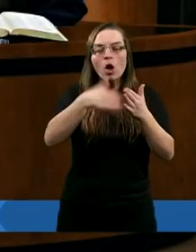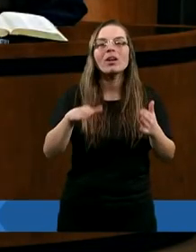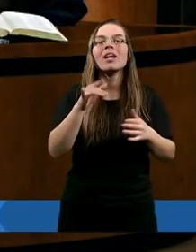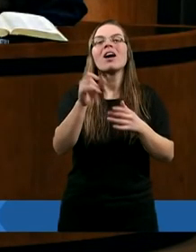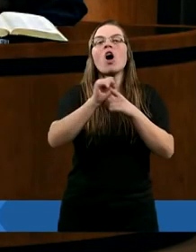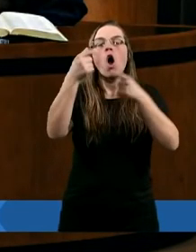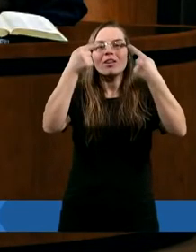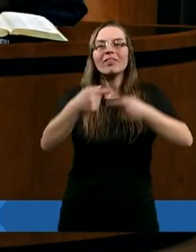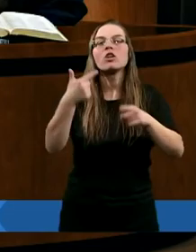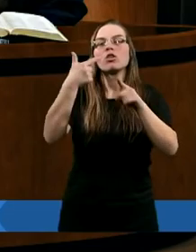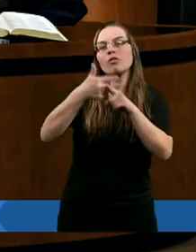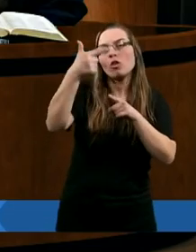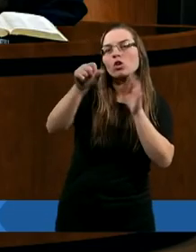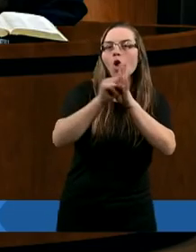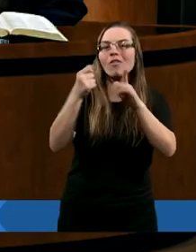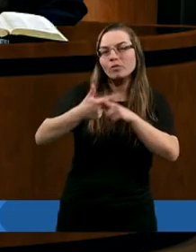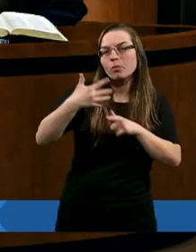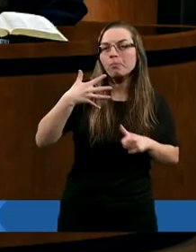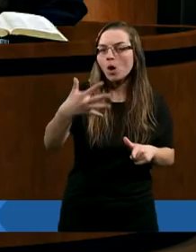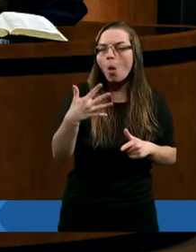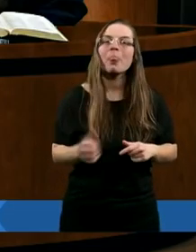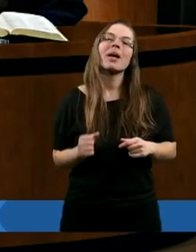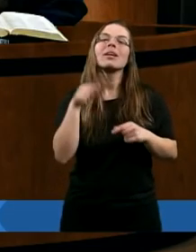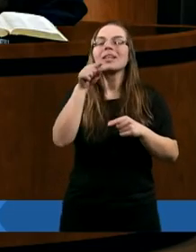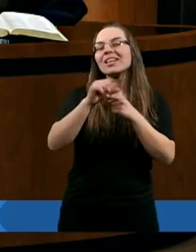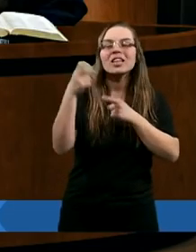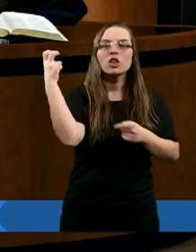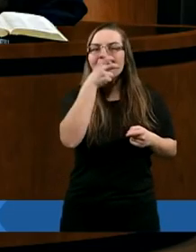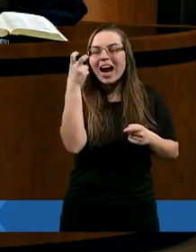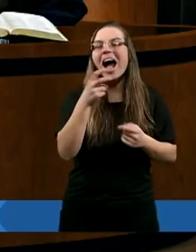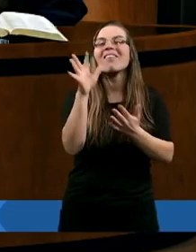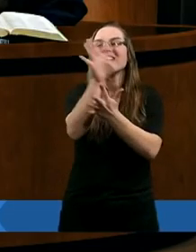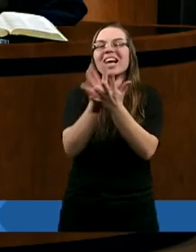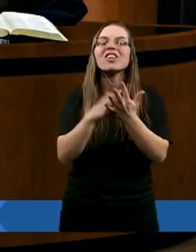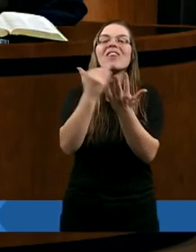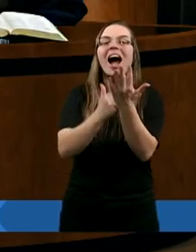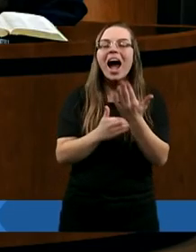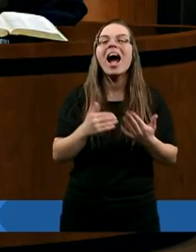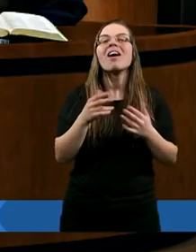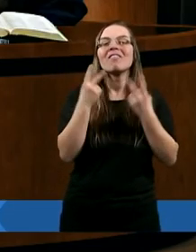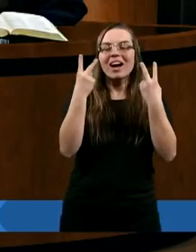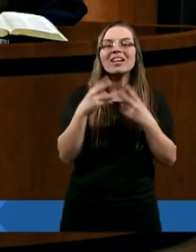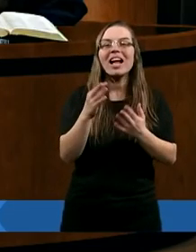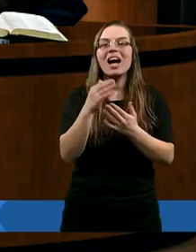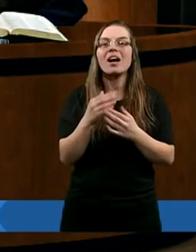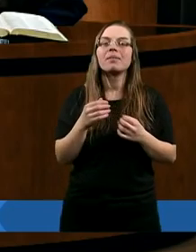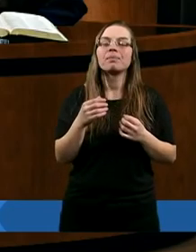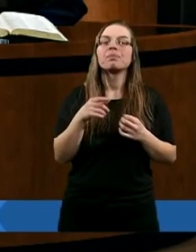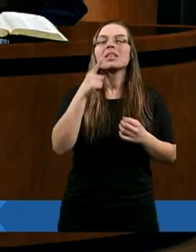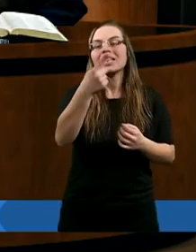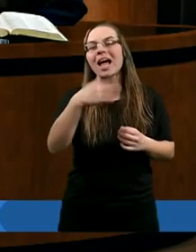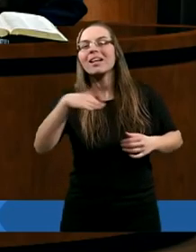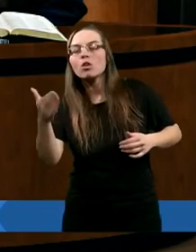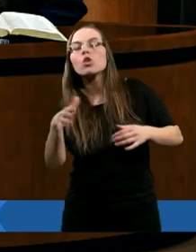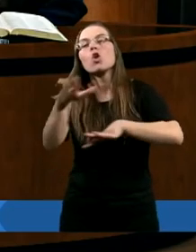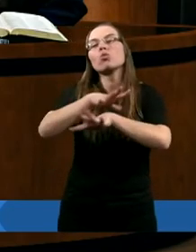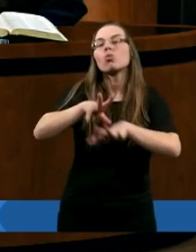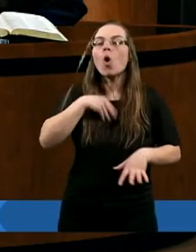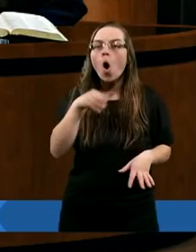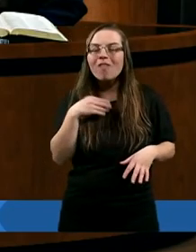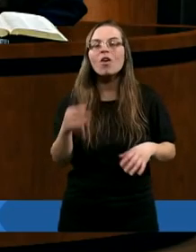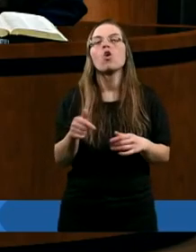I tam mamy wiersze od 22 po 25. To jest taka ciekawa dywagacja na temat z jednej strony tej naszej